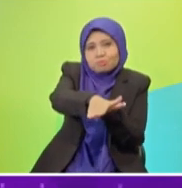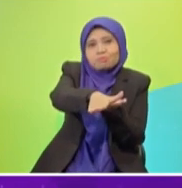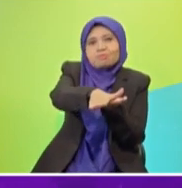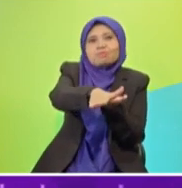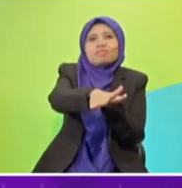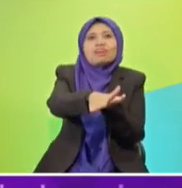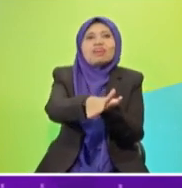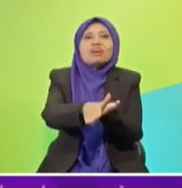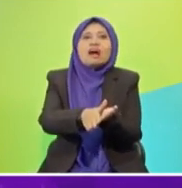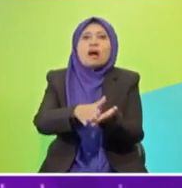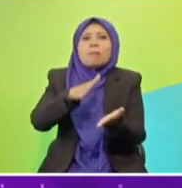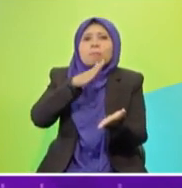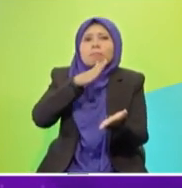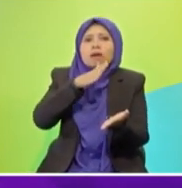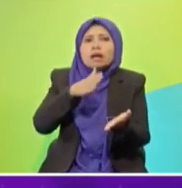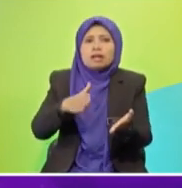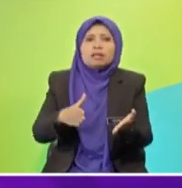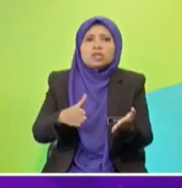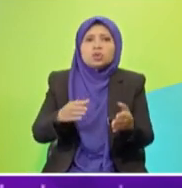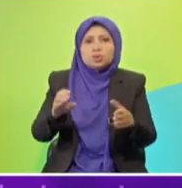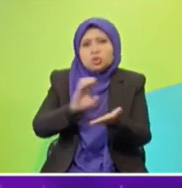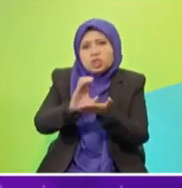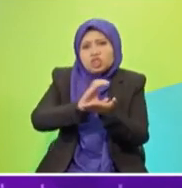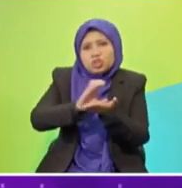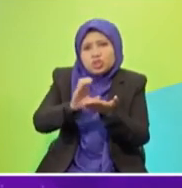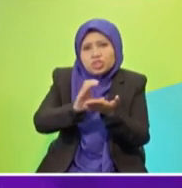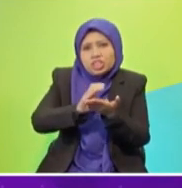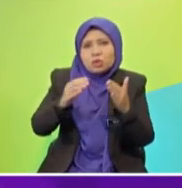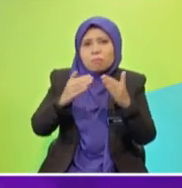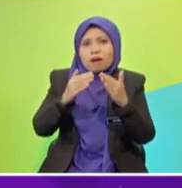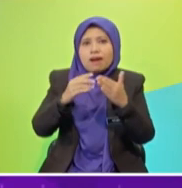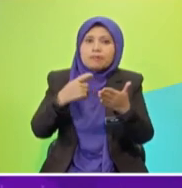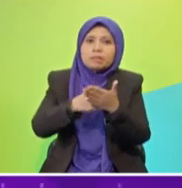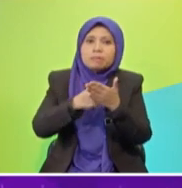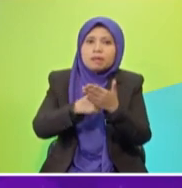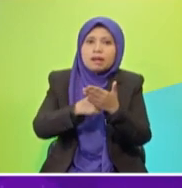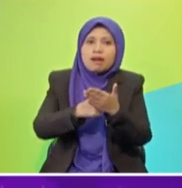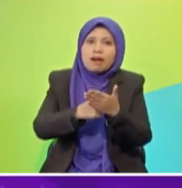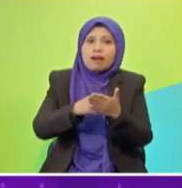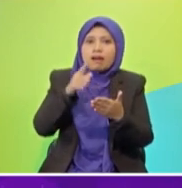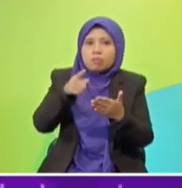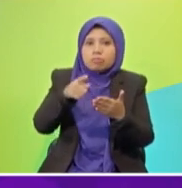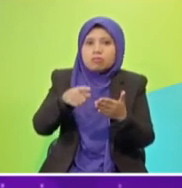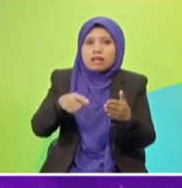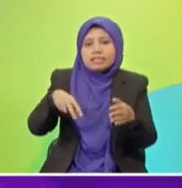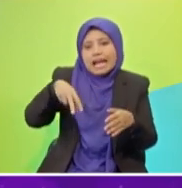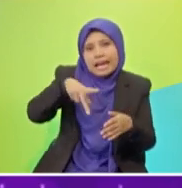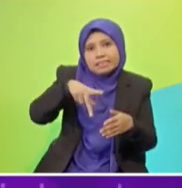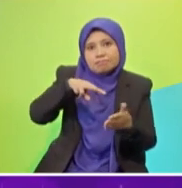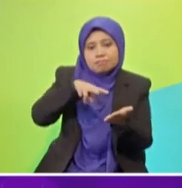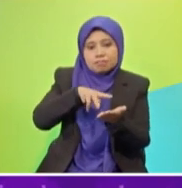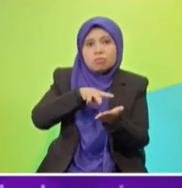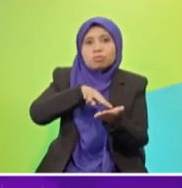lantai dekat rumah kan dia sibuk nak kacau juga nak main bule menyebabkan kadang-kadang kita